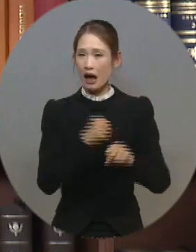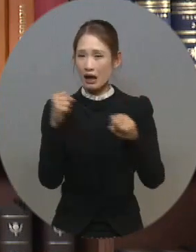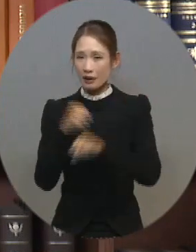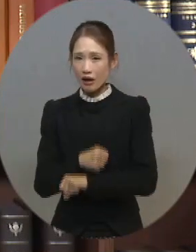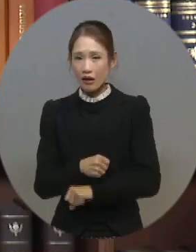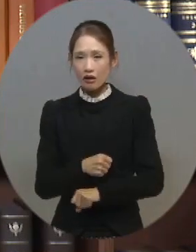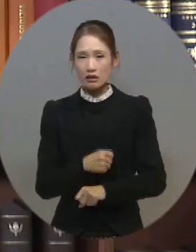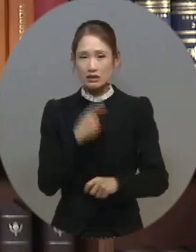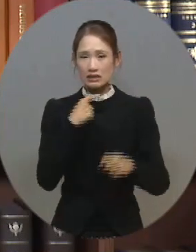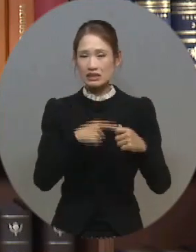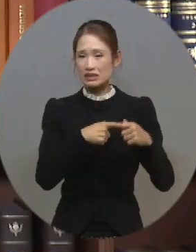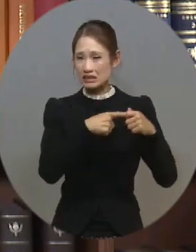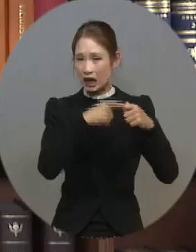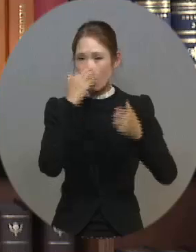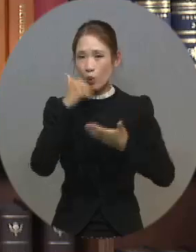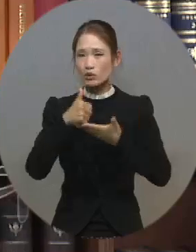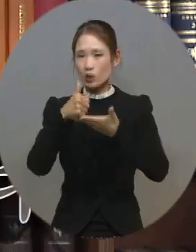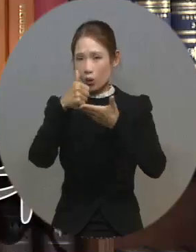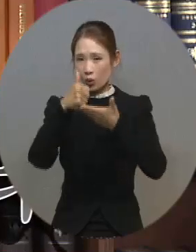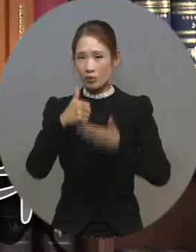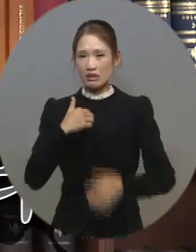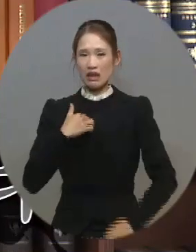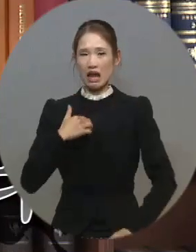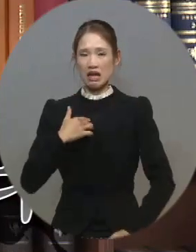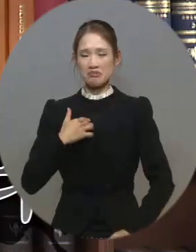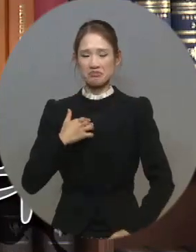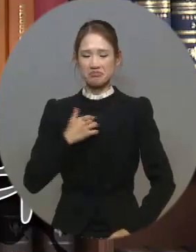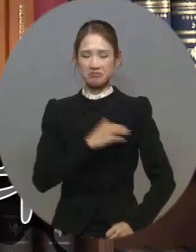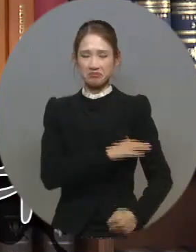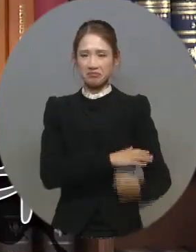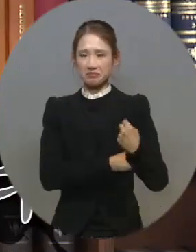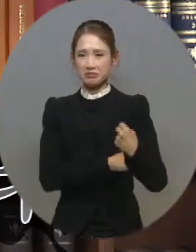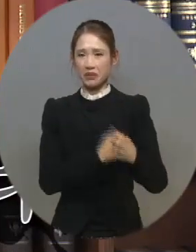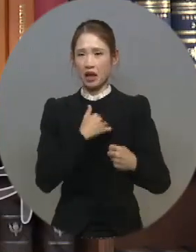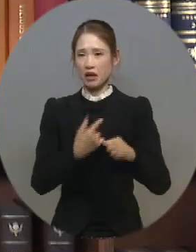이제 최고 존엄의 맞아요. 심기를 거스를 순 없다. 그거 하나예요.